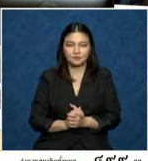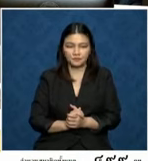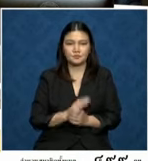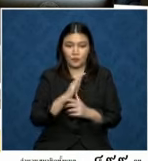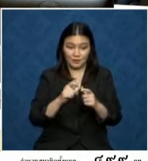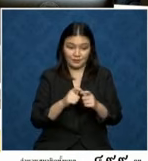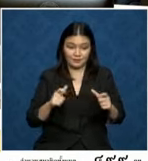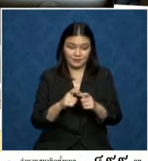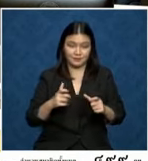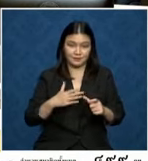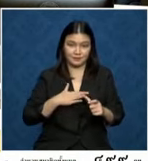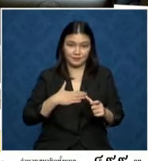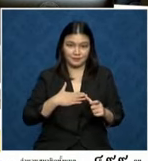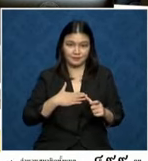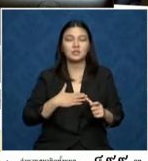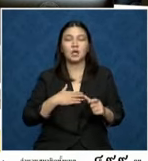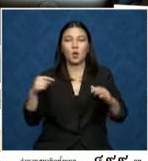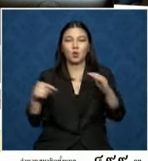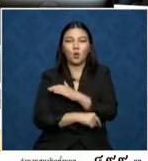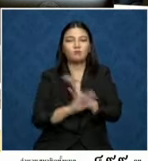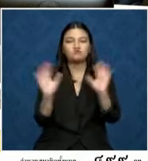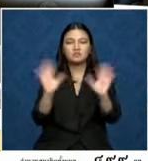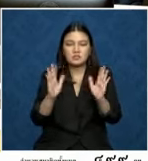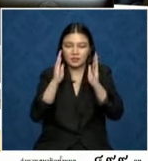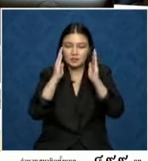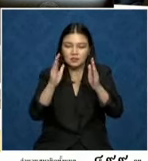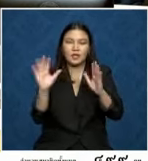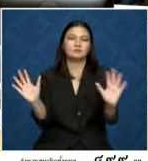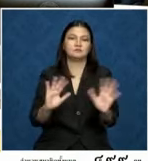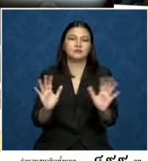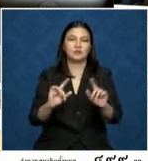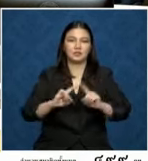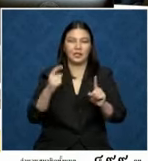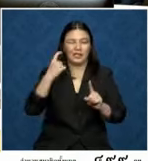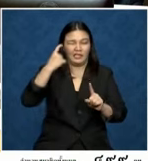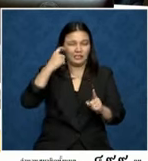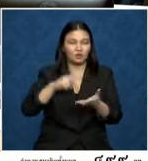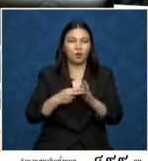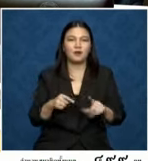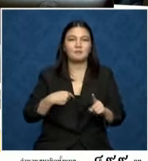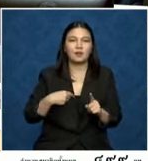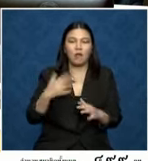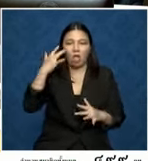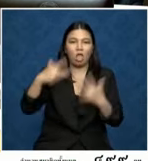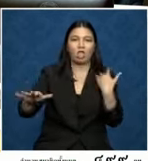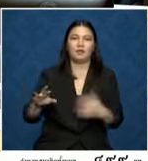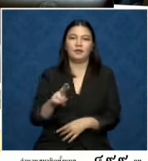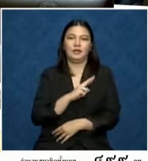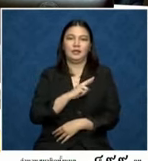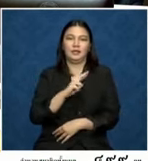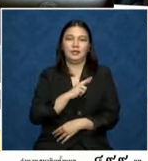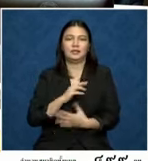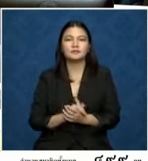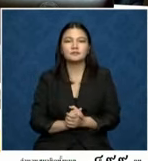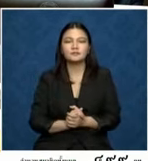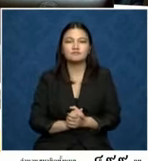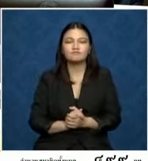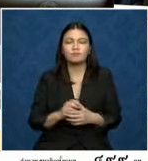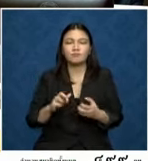นั้นผู้สั่งจ่ายอาจมิได้มีเจตนาทุจริตแต่อาจมีความจำเป็นหรือเหตุสุดวิสัยเกิดขึ้นในภายหลังจ